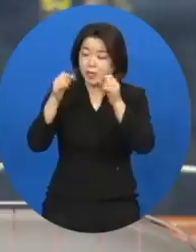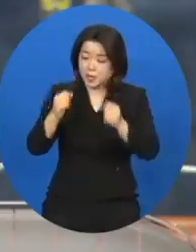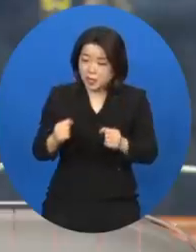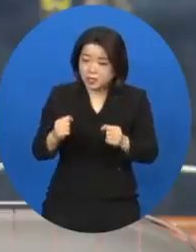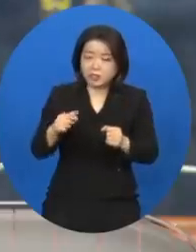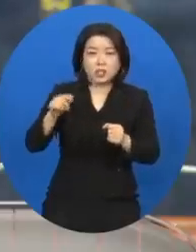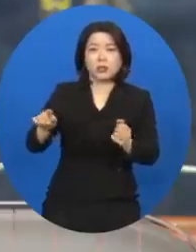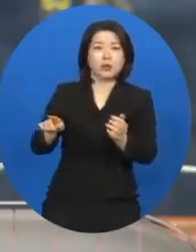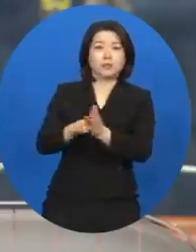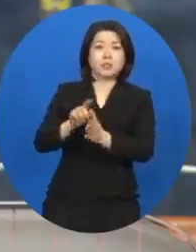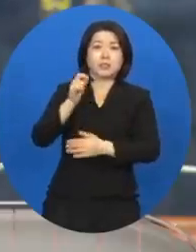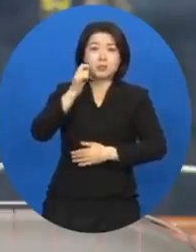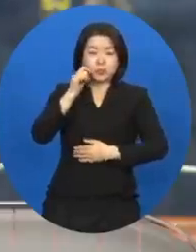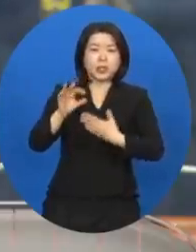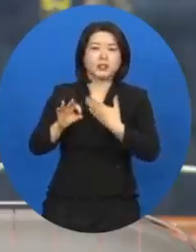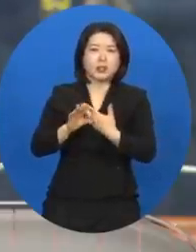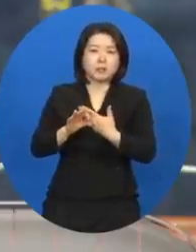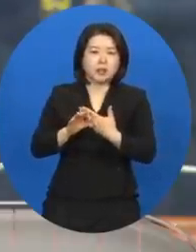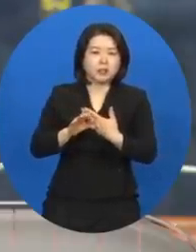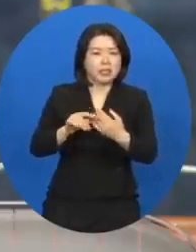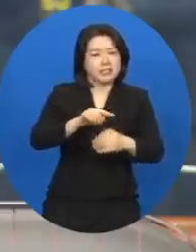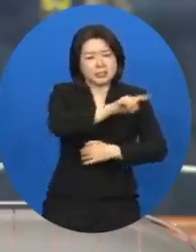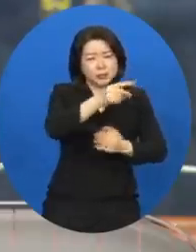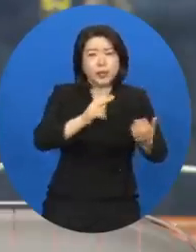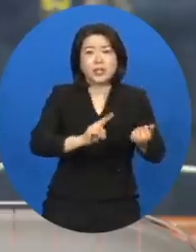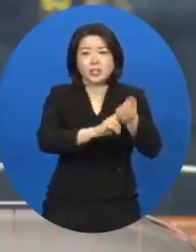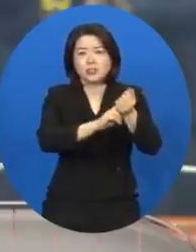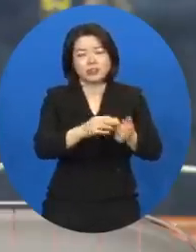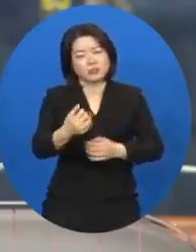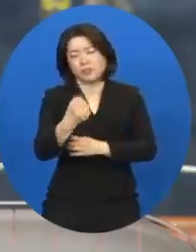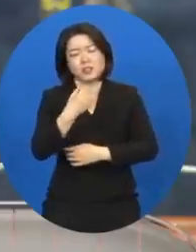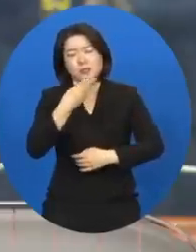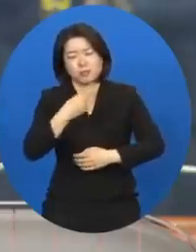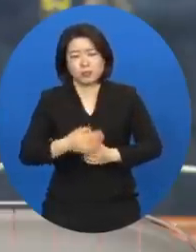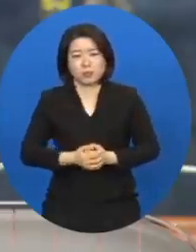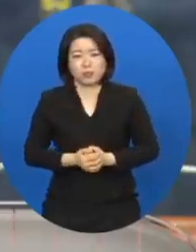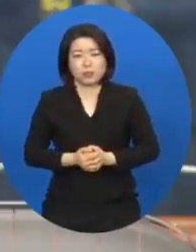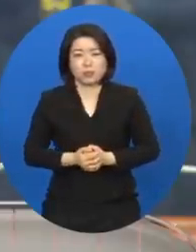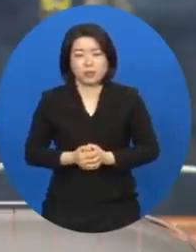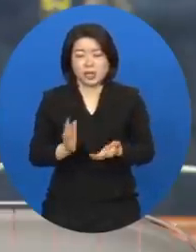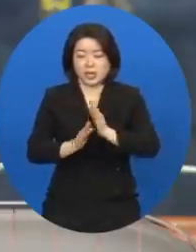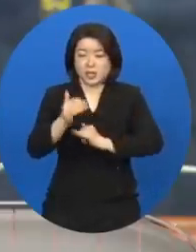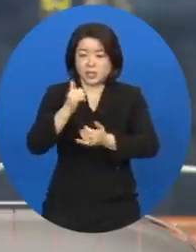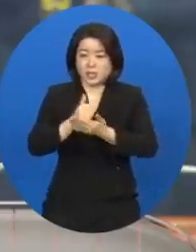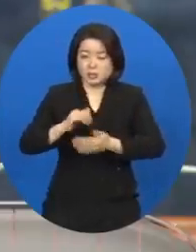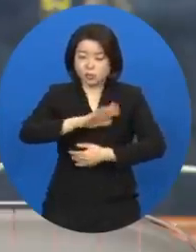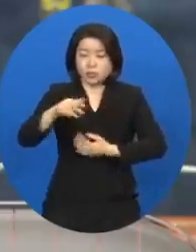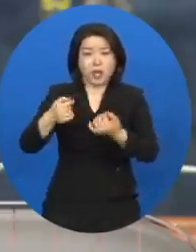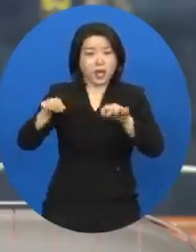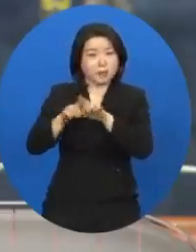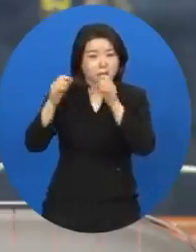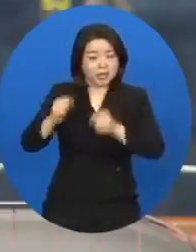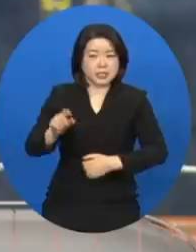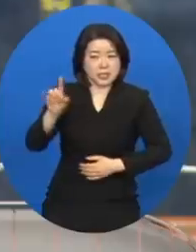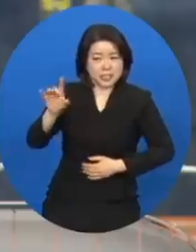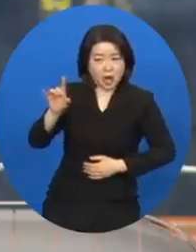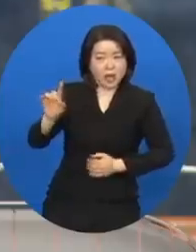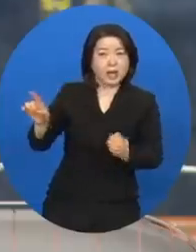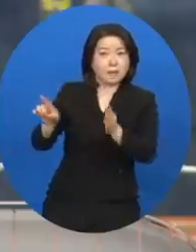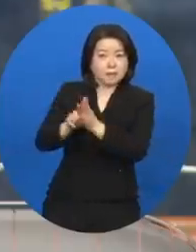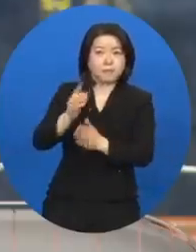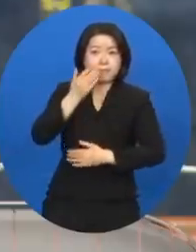우리에게 아무 힘이 안 돼요. 예수님이 우리와 함께 계시는 것 그거 하나가 믿어지면, 그러면